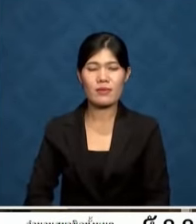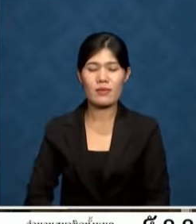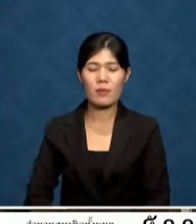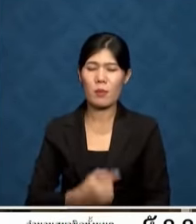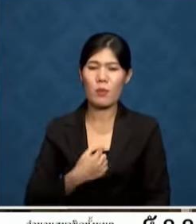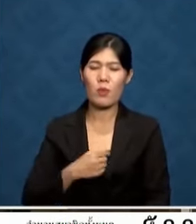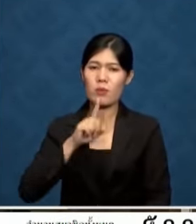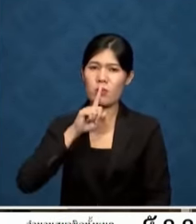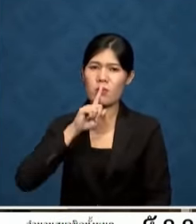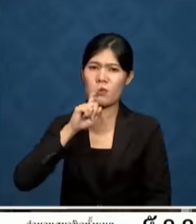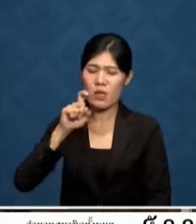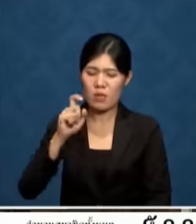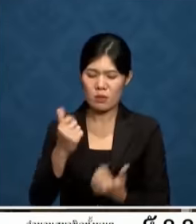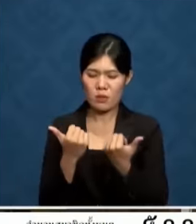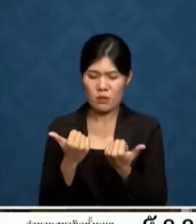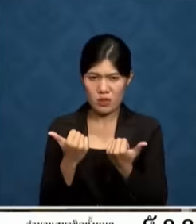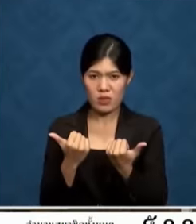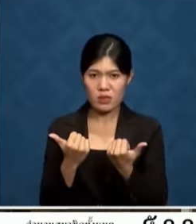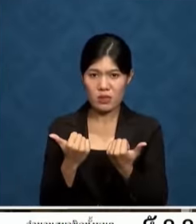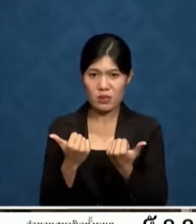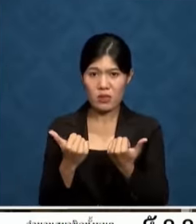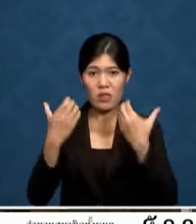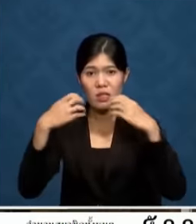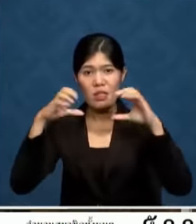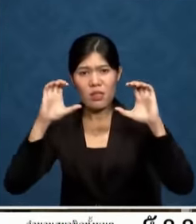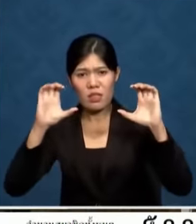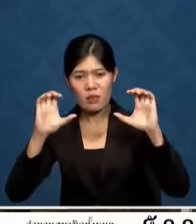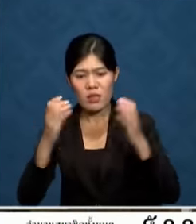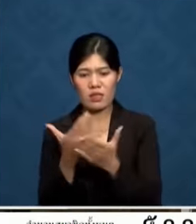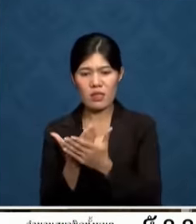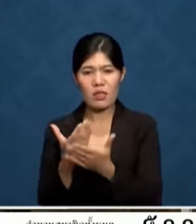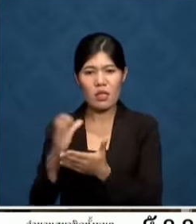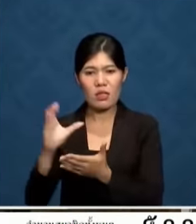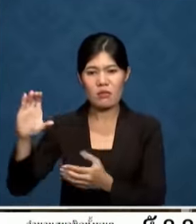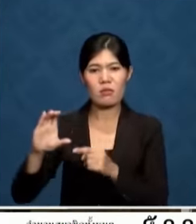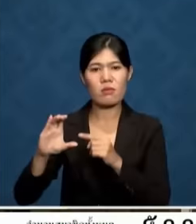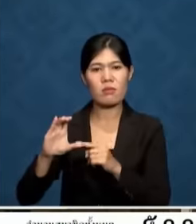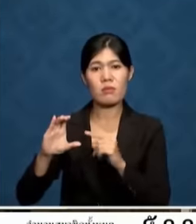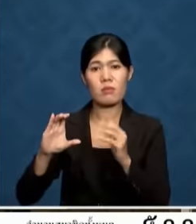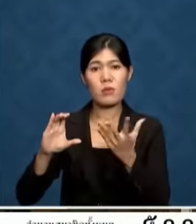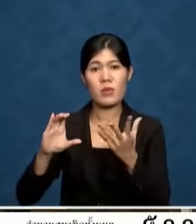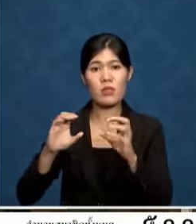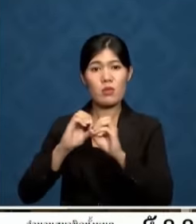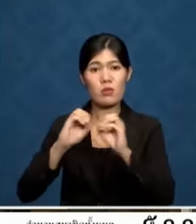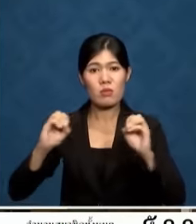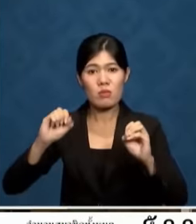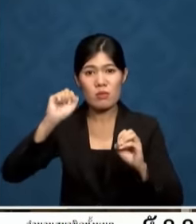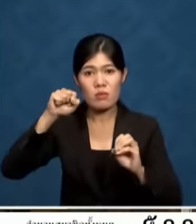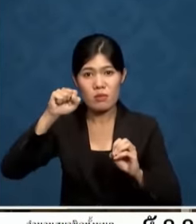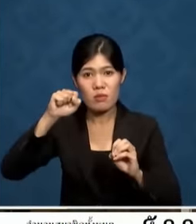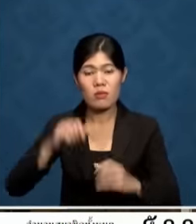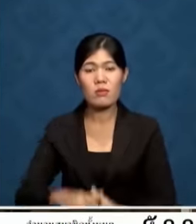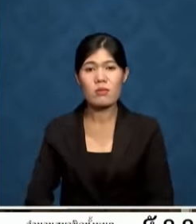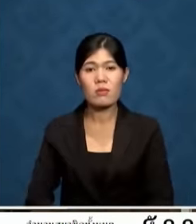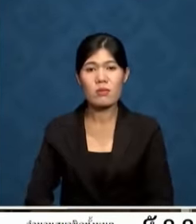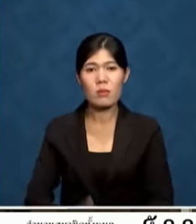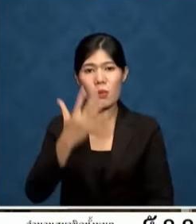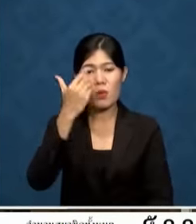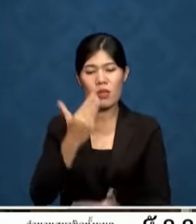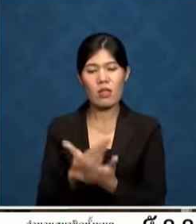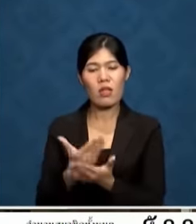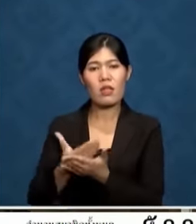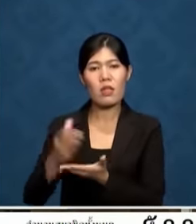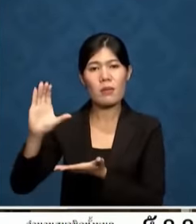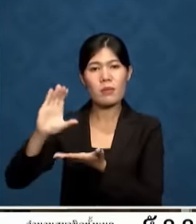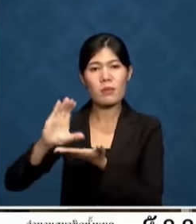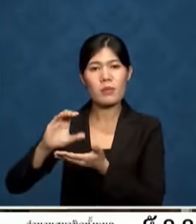แปลว่าจนวันนี้รัฐบาลยังไม่มีเงินสักบาทเดียวถูกต้องมครับเพราะงบ68